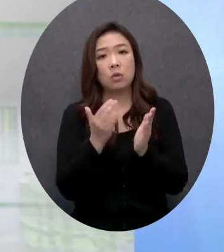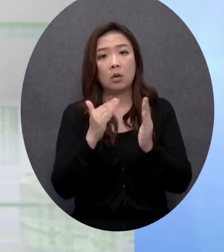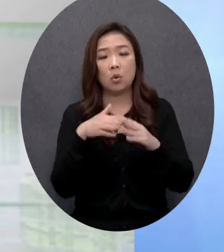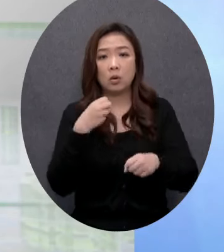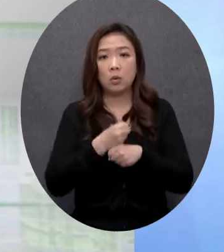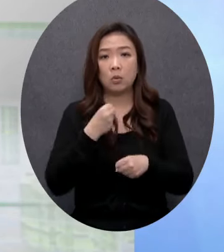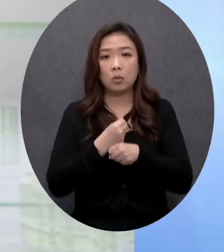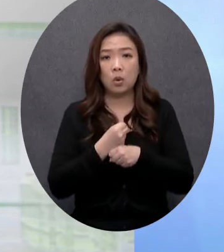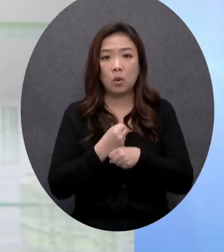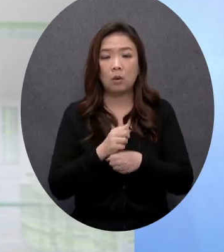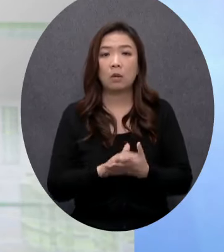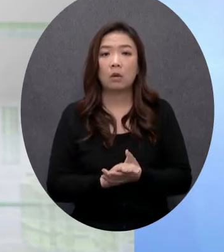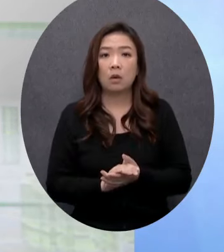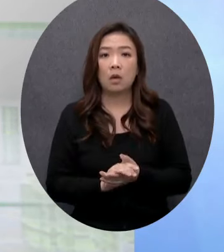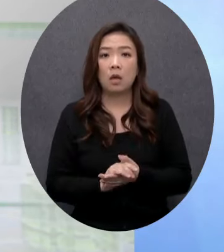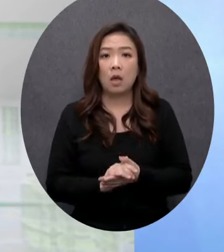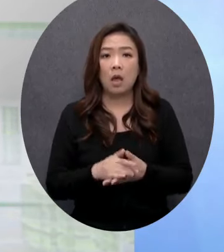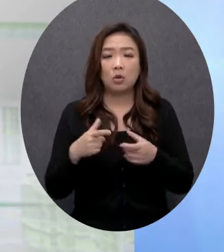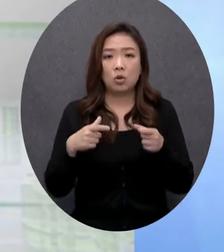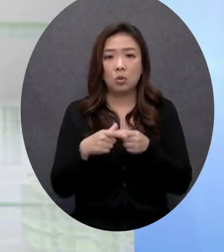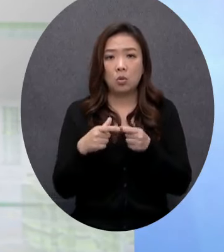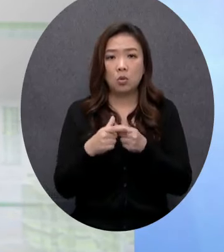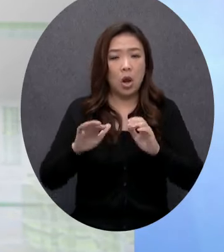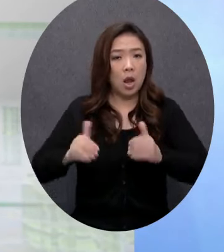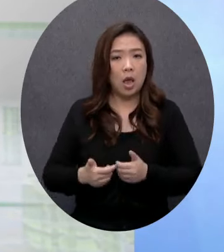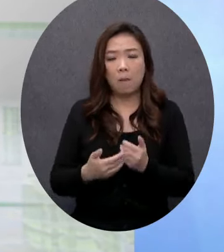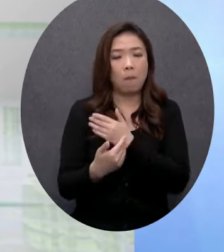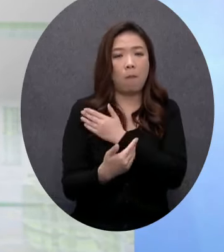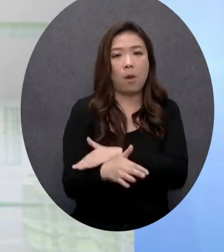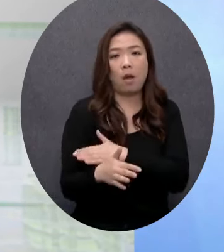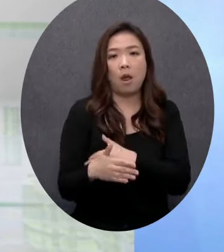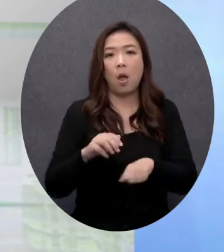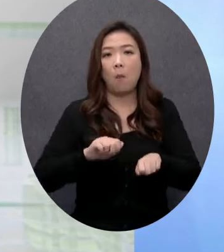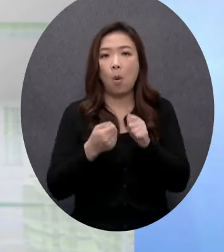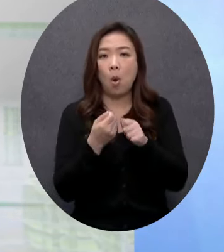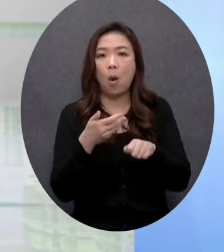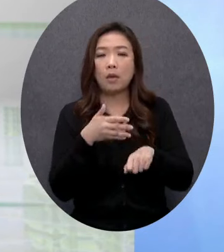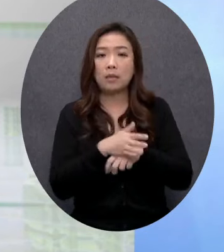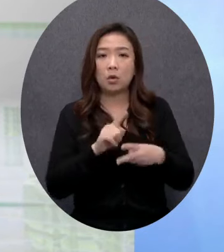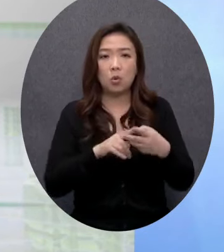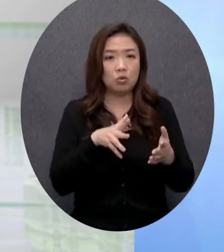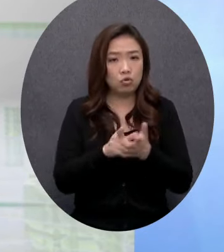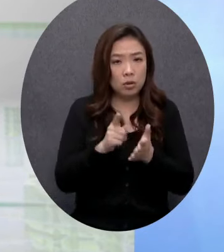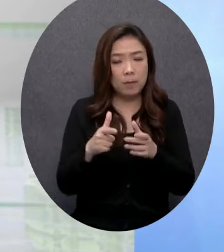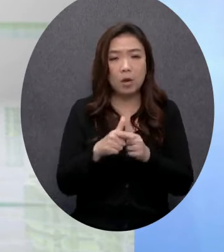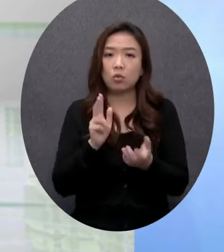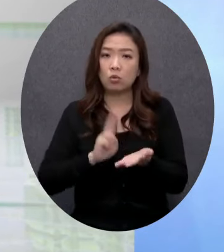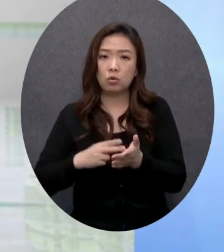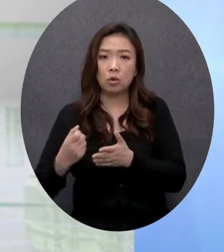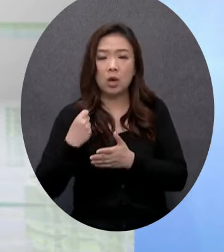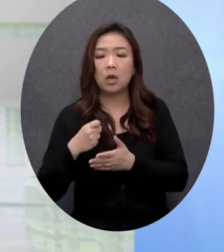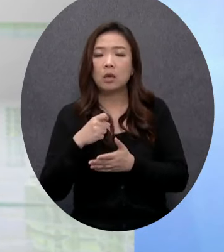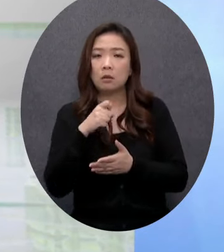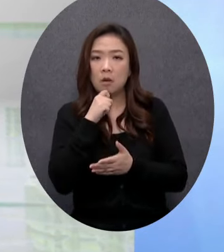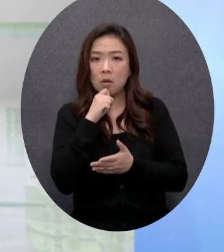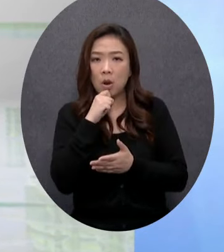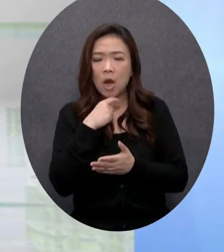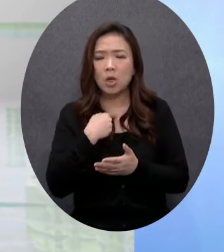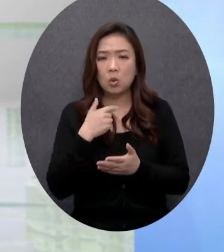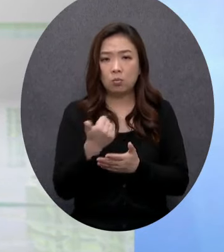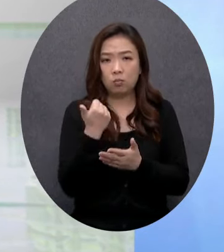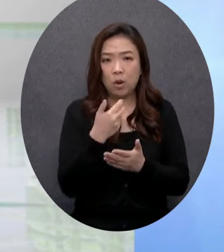作很明显置公众利益于不顾，亦都损害社工的专业性和公信力，有必要完善注册局